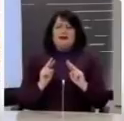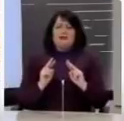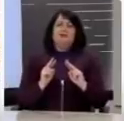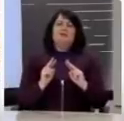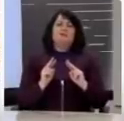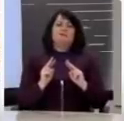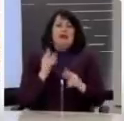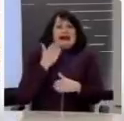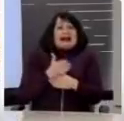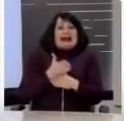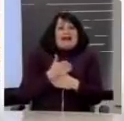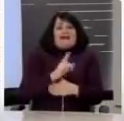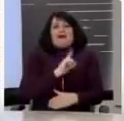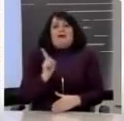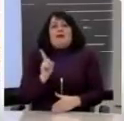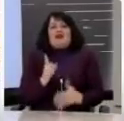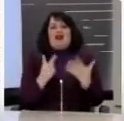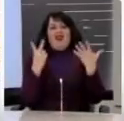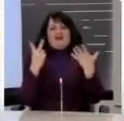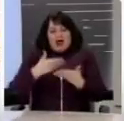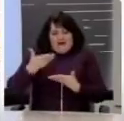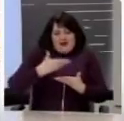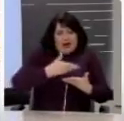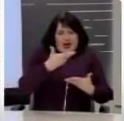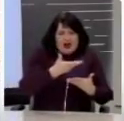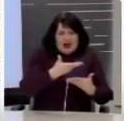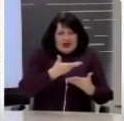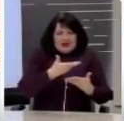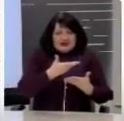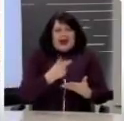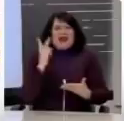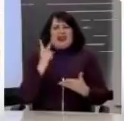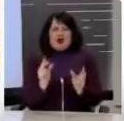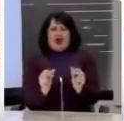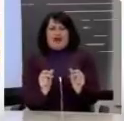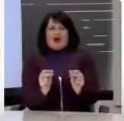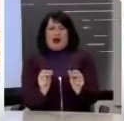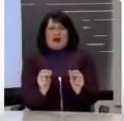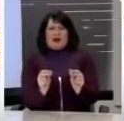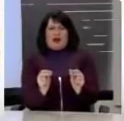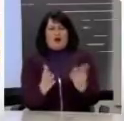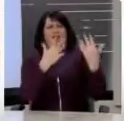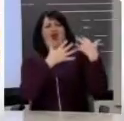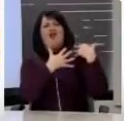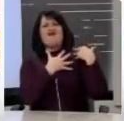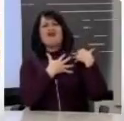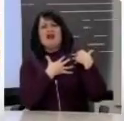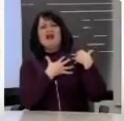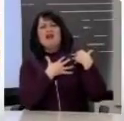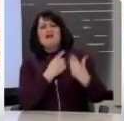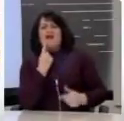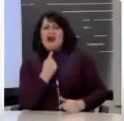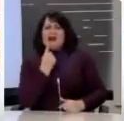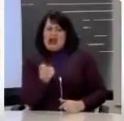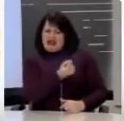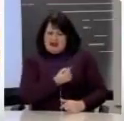όχι να κρύβεται πίσω από 7 εφημερίδες και 2 ραδιόφωνα, τα οποία έχουν αναλάβει να φέρουν σαν πρώτη